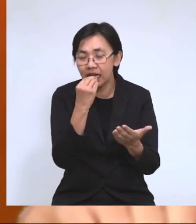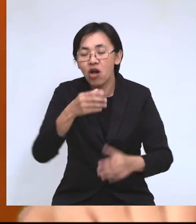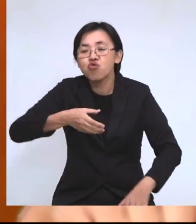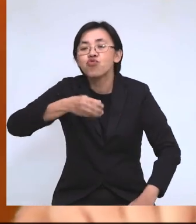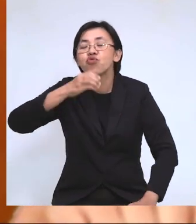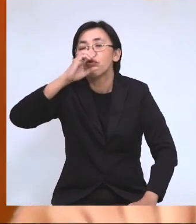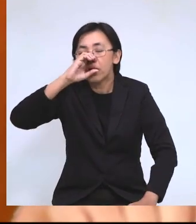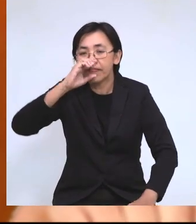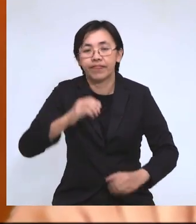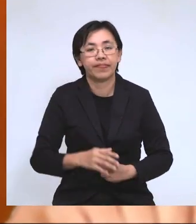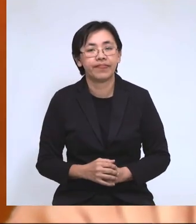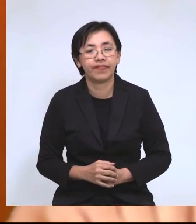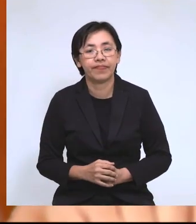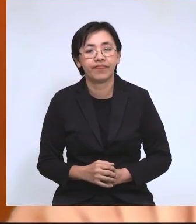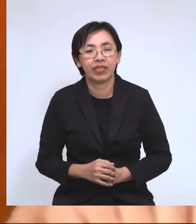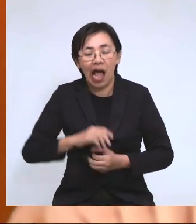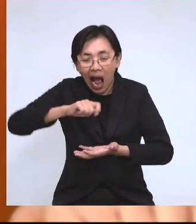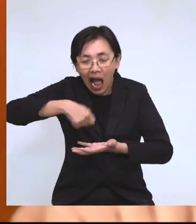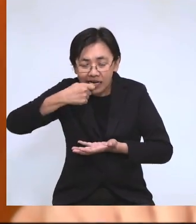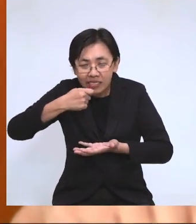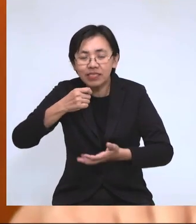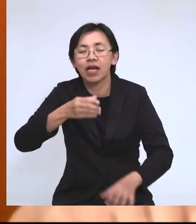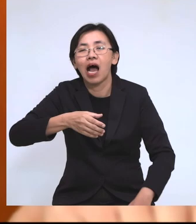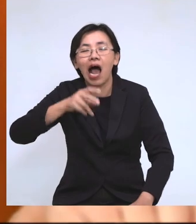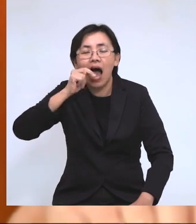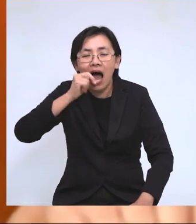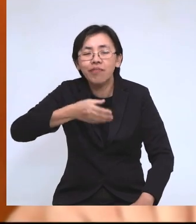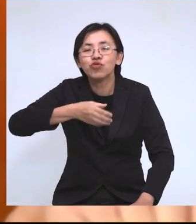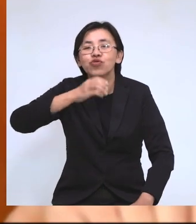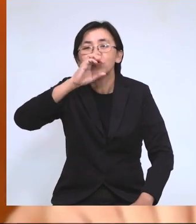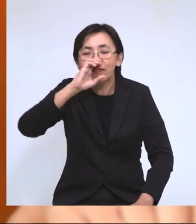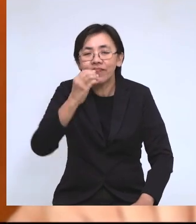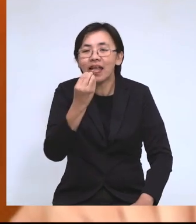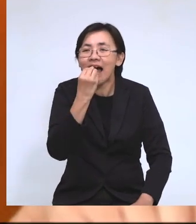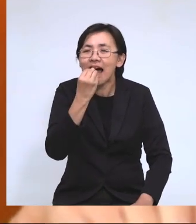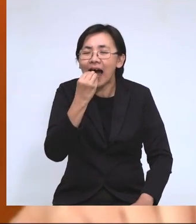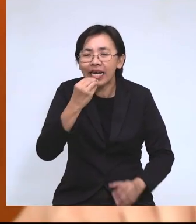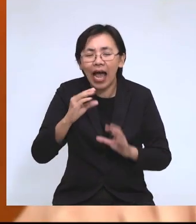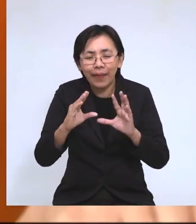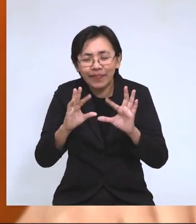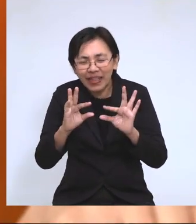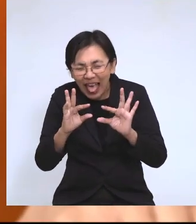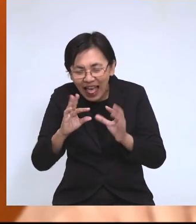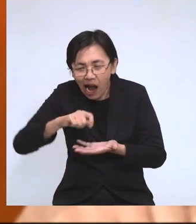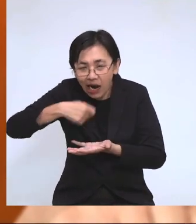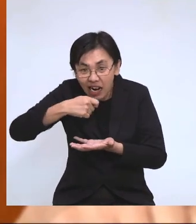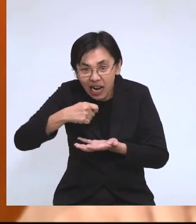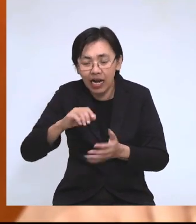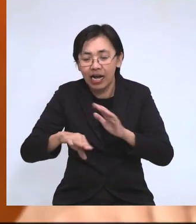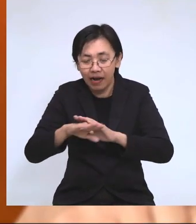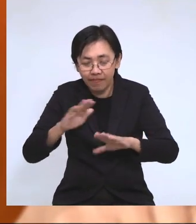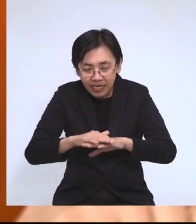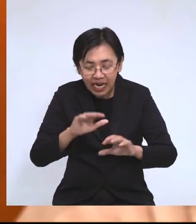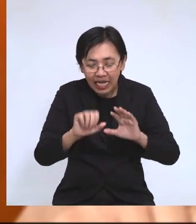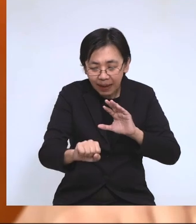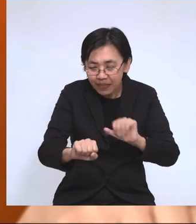กินแล้วก็การดื่มนะคะแต่ในที่นี้ค่ะการกินการดื่มเนี่ยเราก็เริ่มตั้งแต่การกินอาหารอ่อนการกินอาห